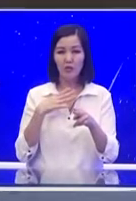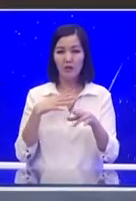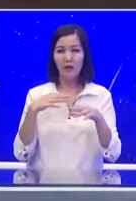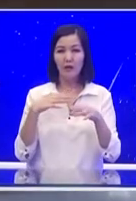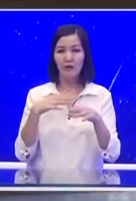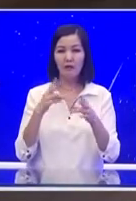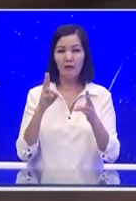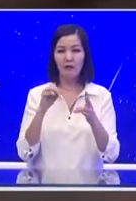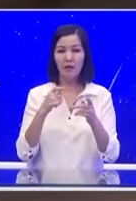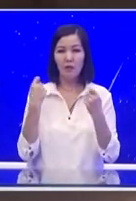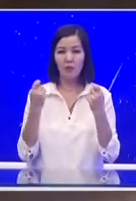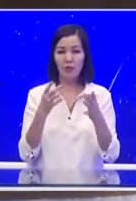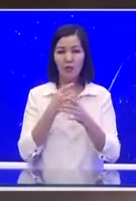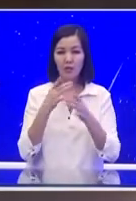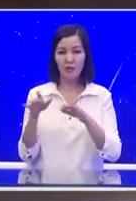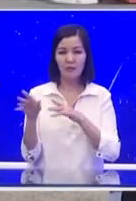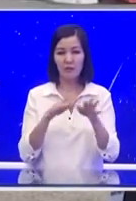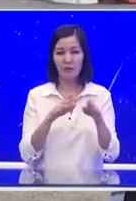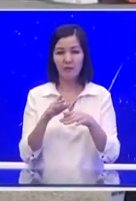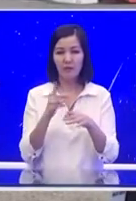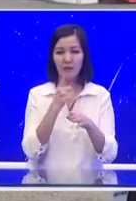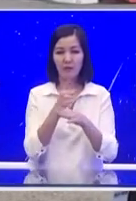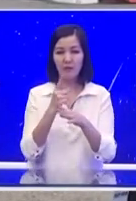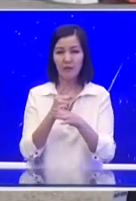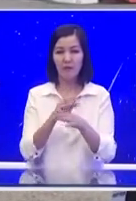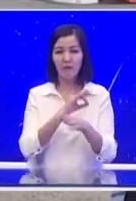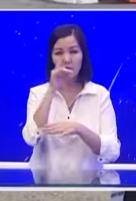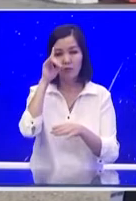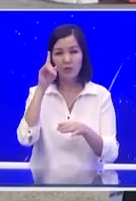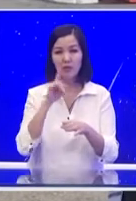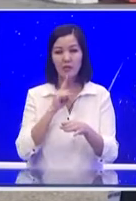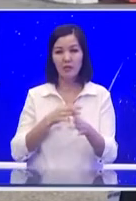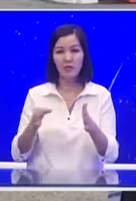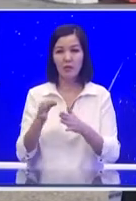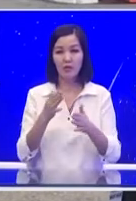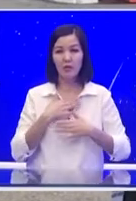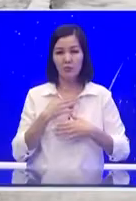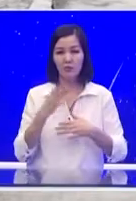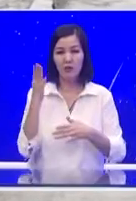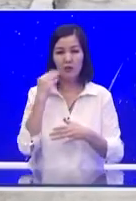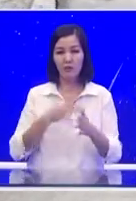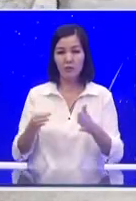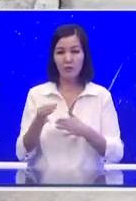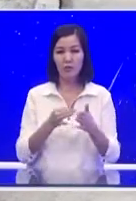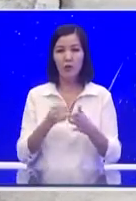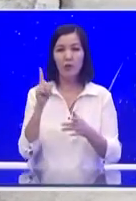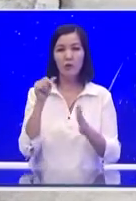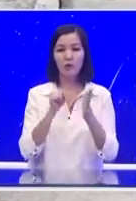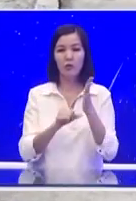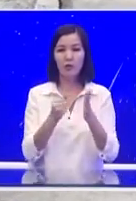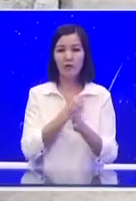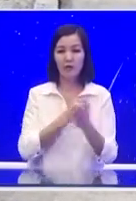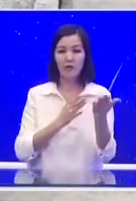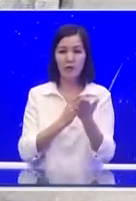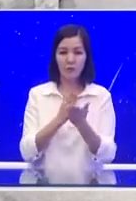ехали на торжественные мероприятия. Со стороны Восточно-Казахстанской области ехали к нам в нашу область. 160 военнослужащих из